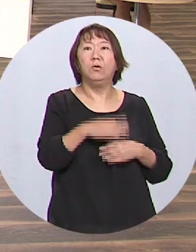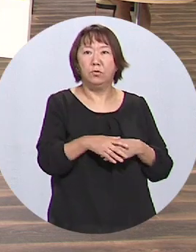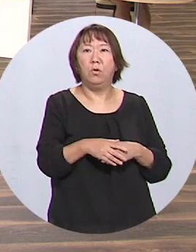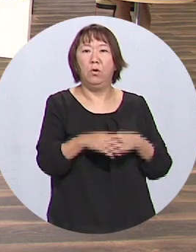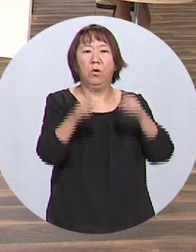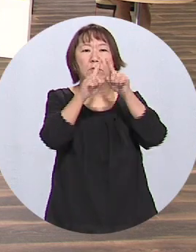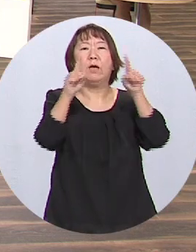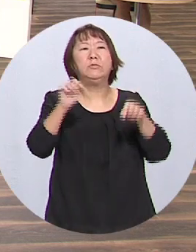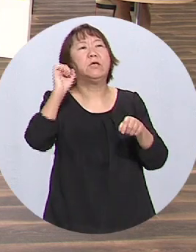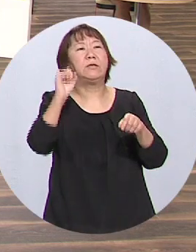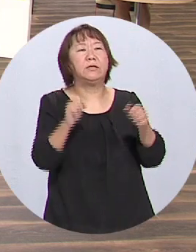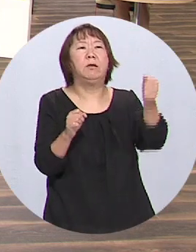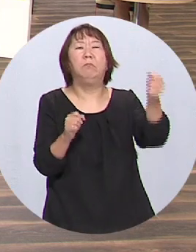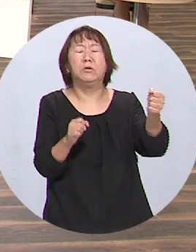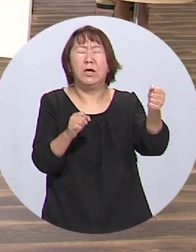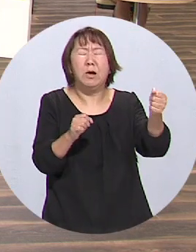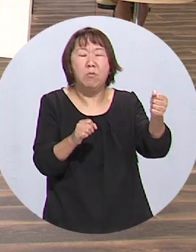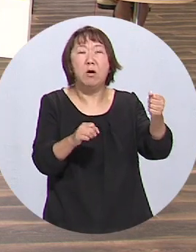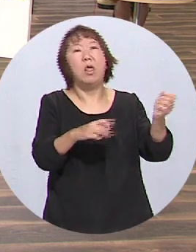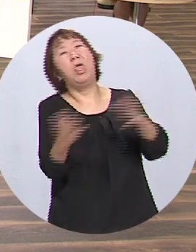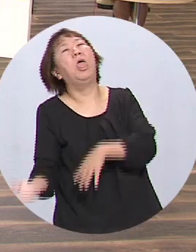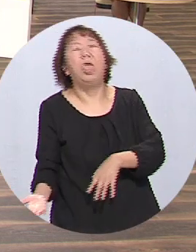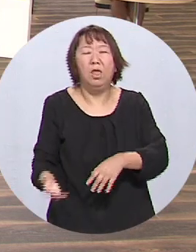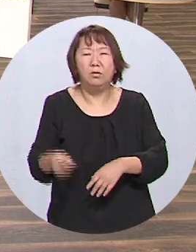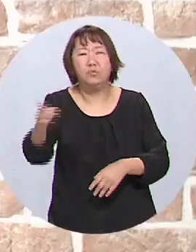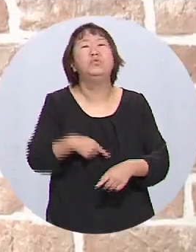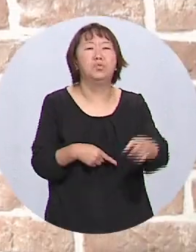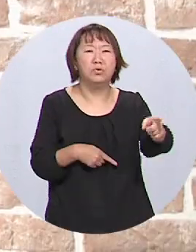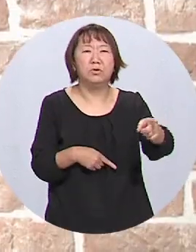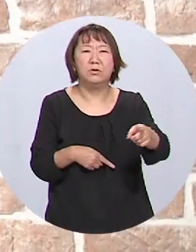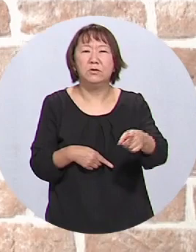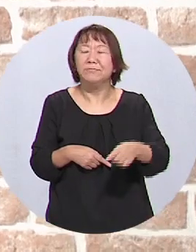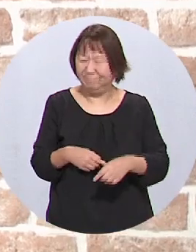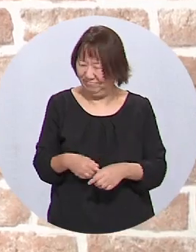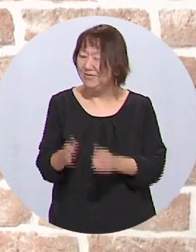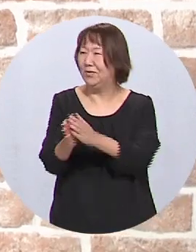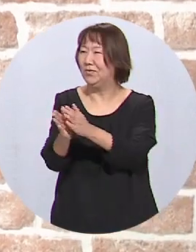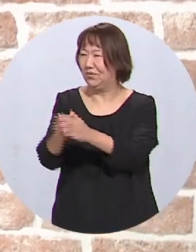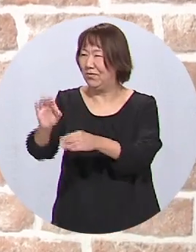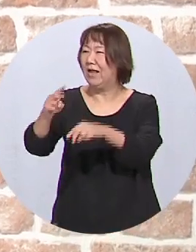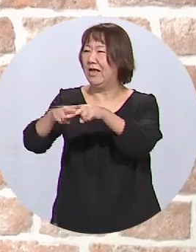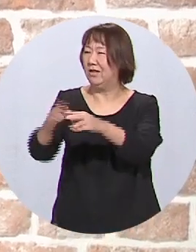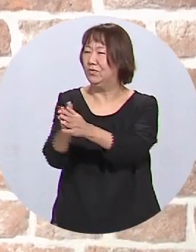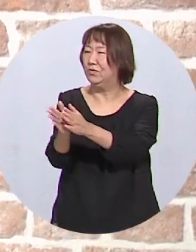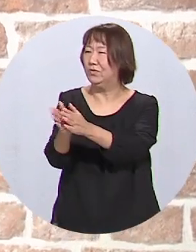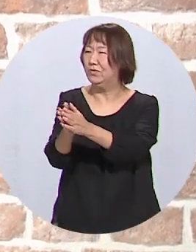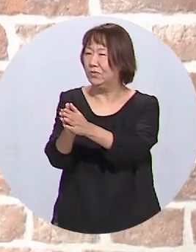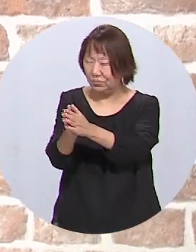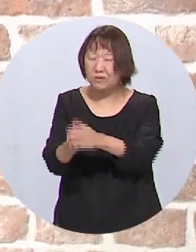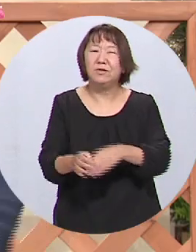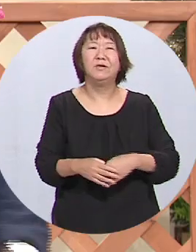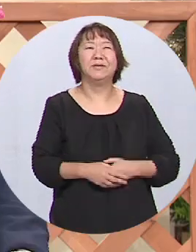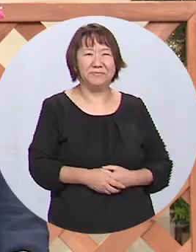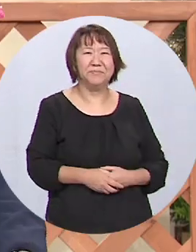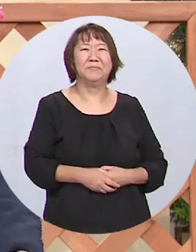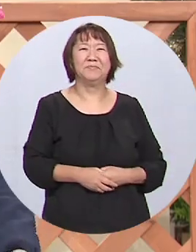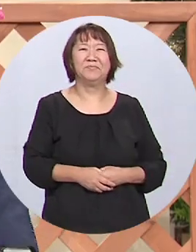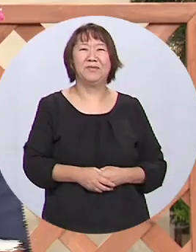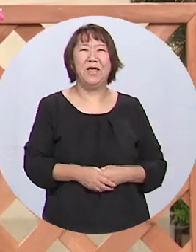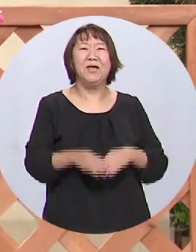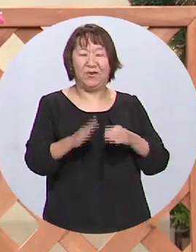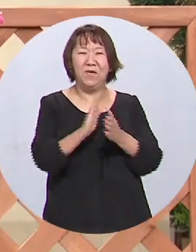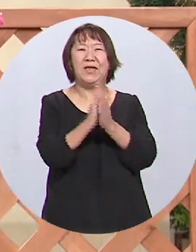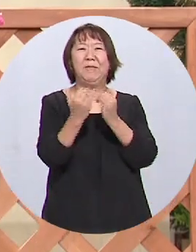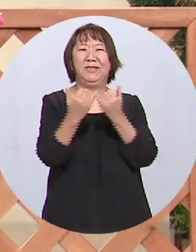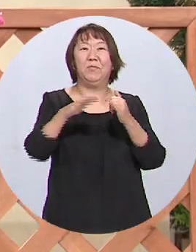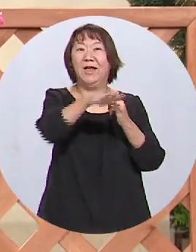持ったら5秒も持たないから本当に 金井さんだからできたロケでしたね、 はいはい、そうということで今回はね、県民の